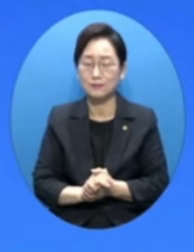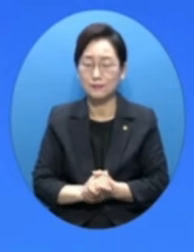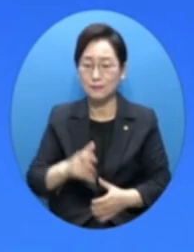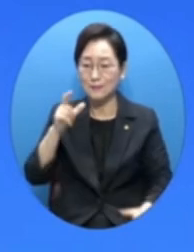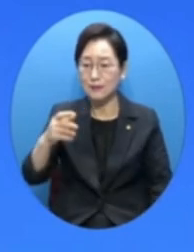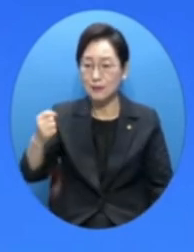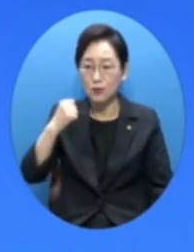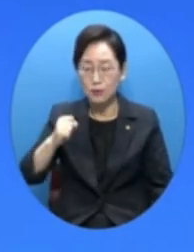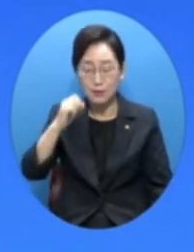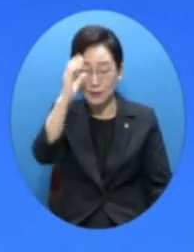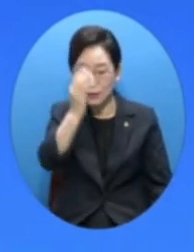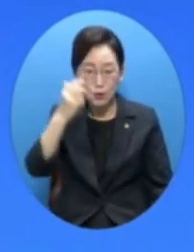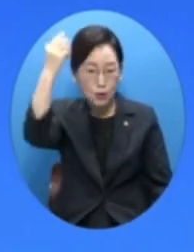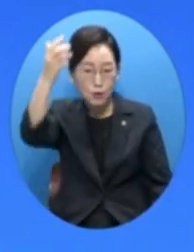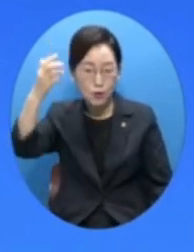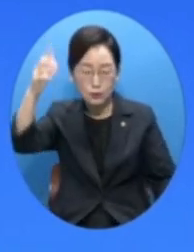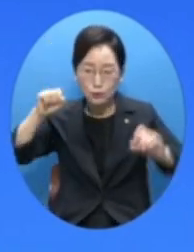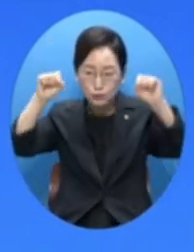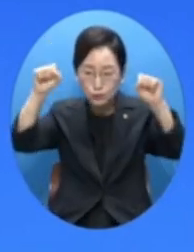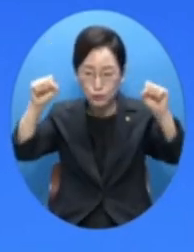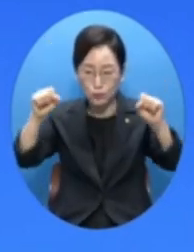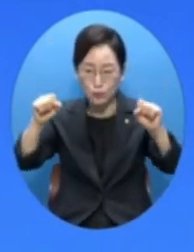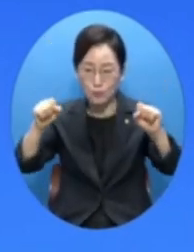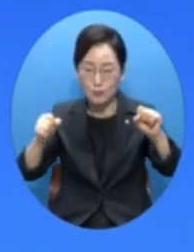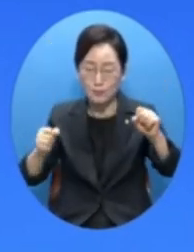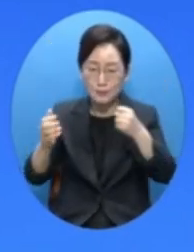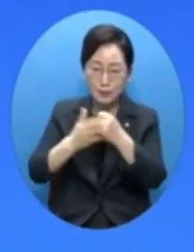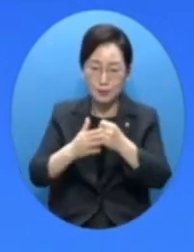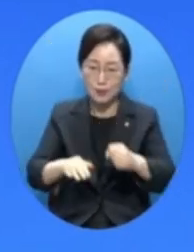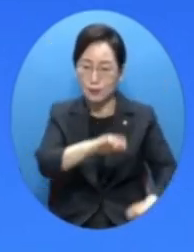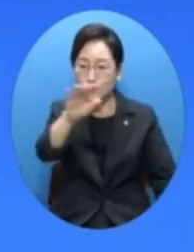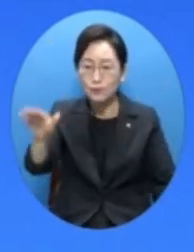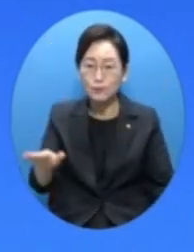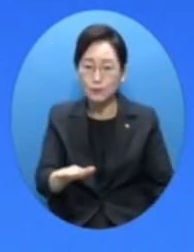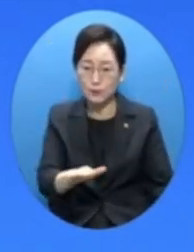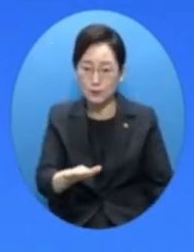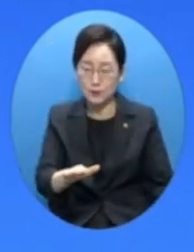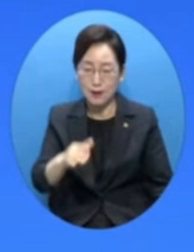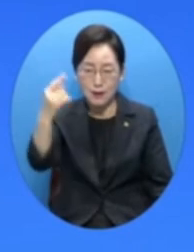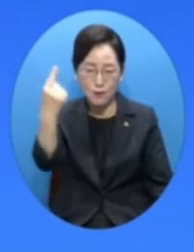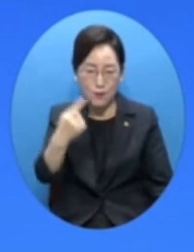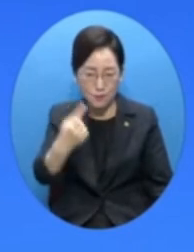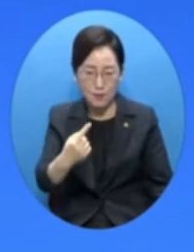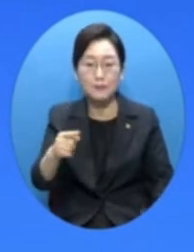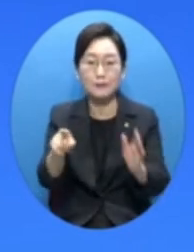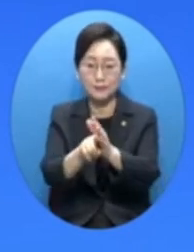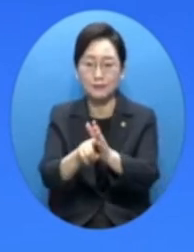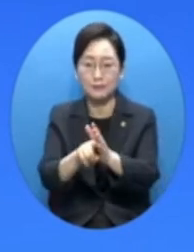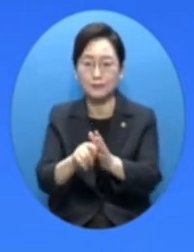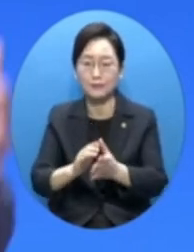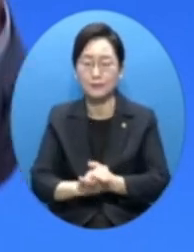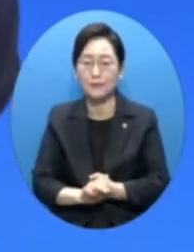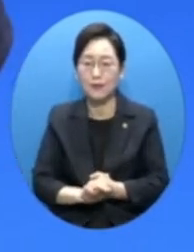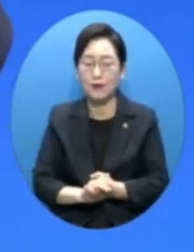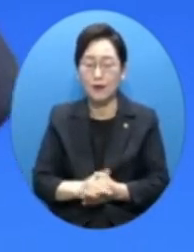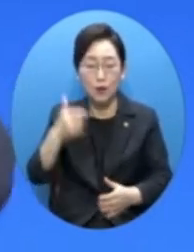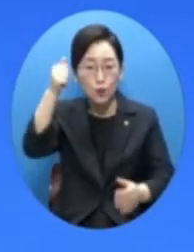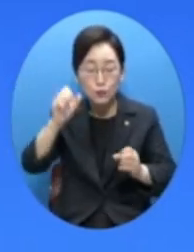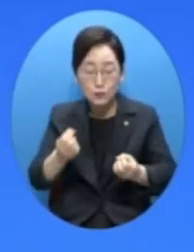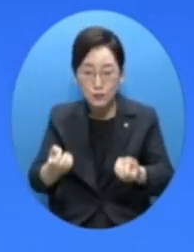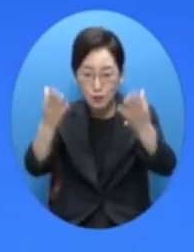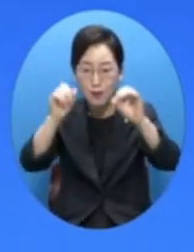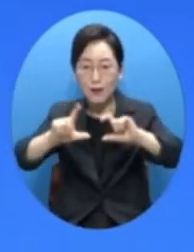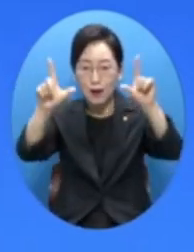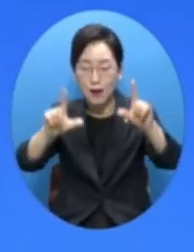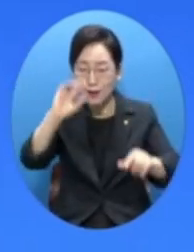강력한 성령 운동을 통하여 이 같은 일들이 우리 앞에 일어나게 될 줄로 믿습니다. 오순절날 성령이 임했을